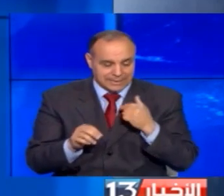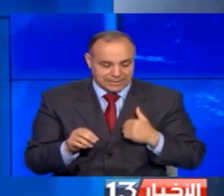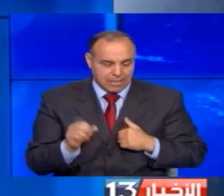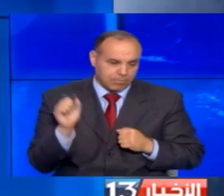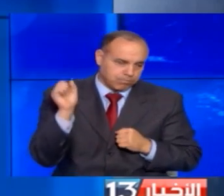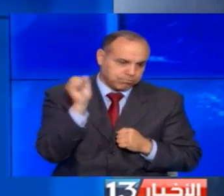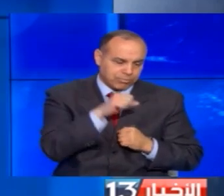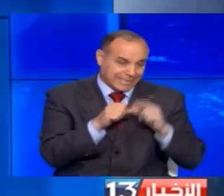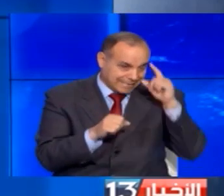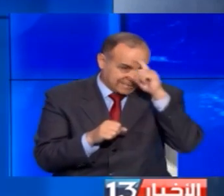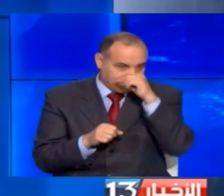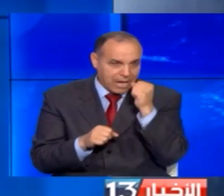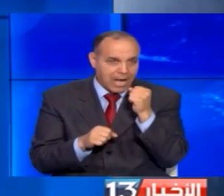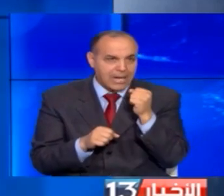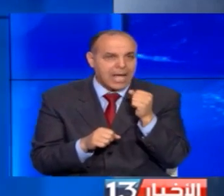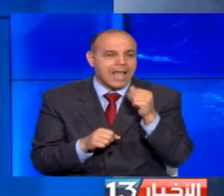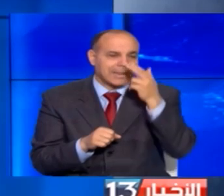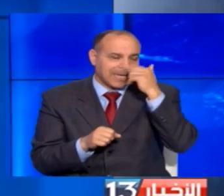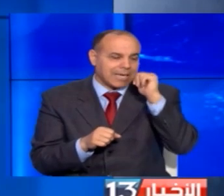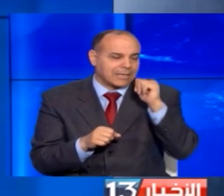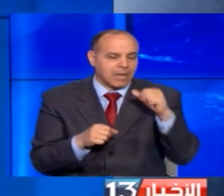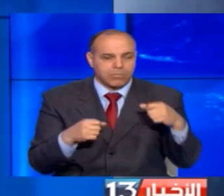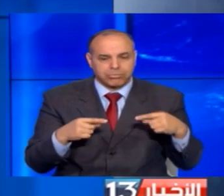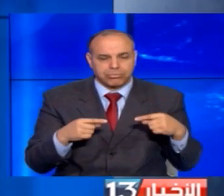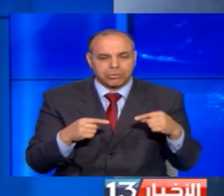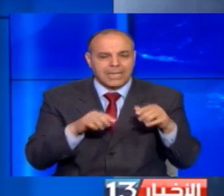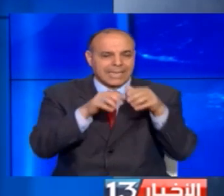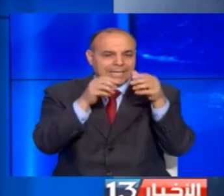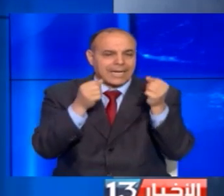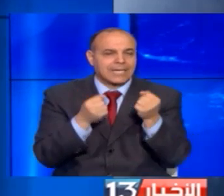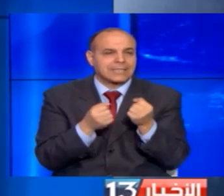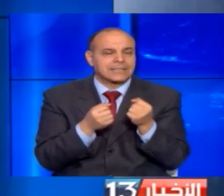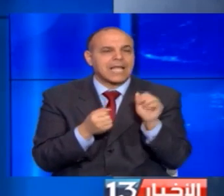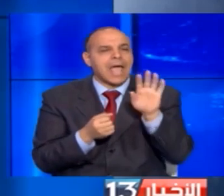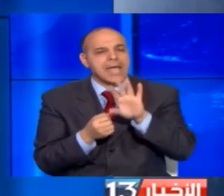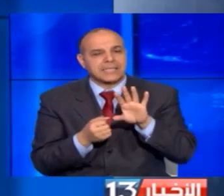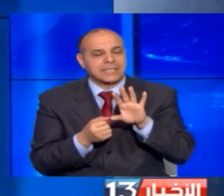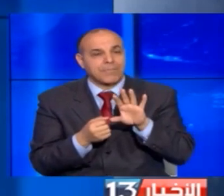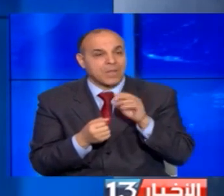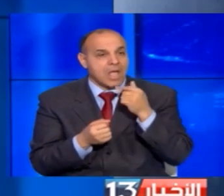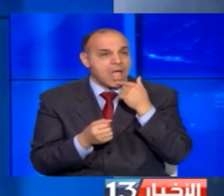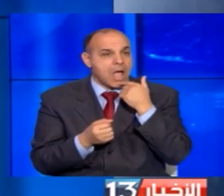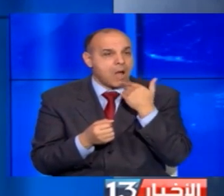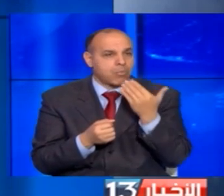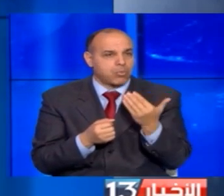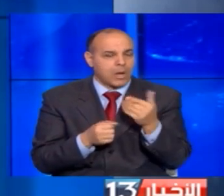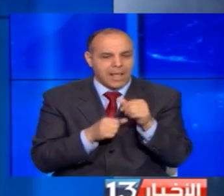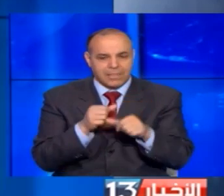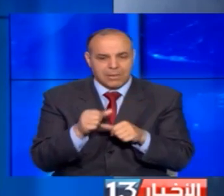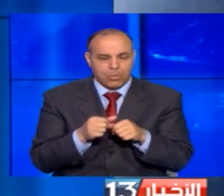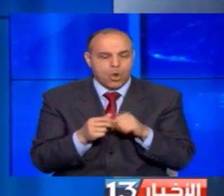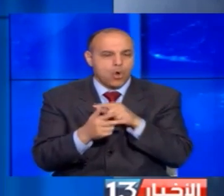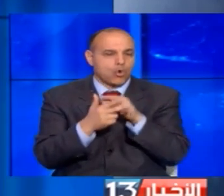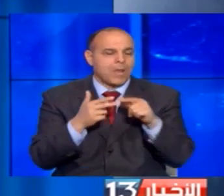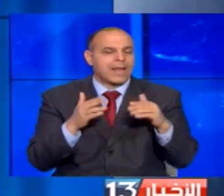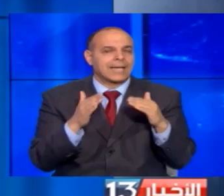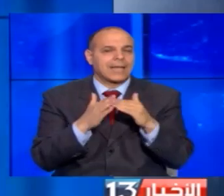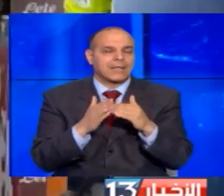فوزا صعبا على تايلاندا في مسابقة كأس الأمم الآسيوية ليبلغ الدور ربع